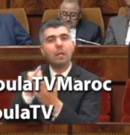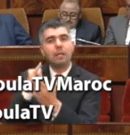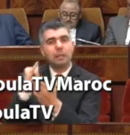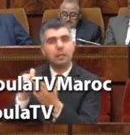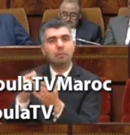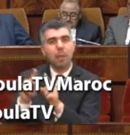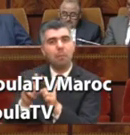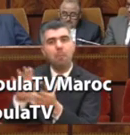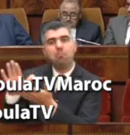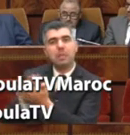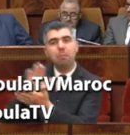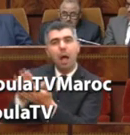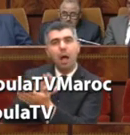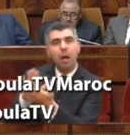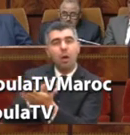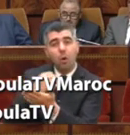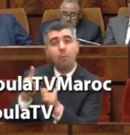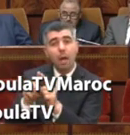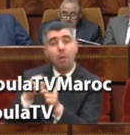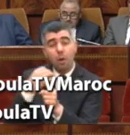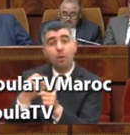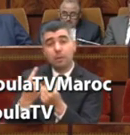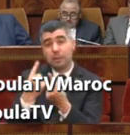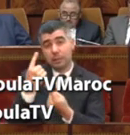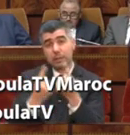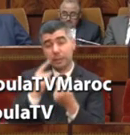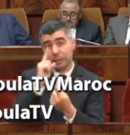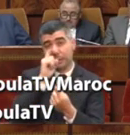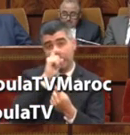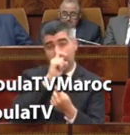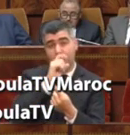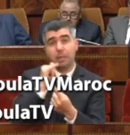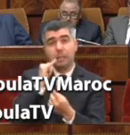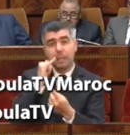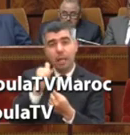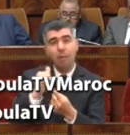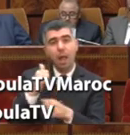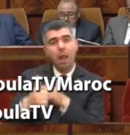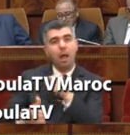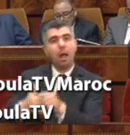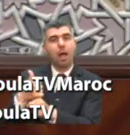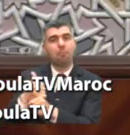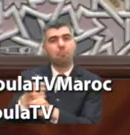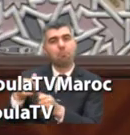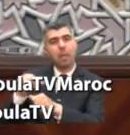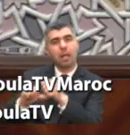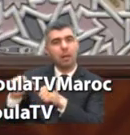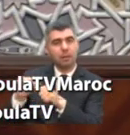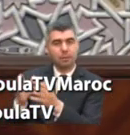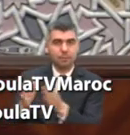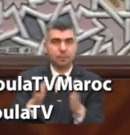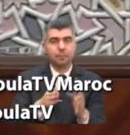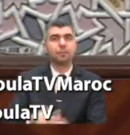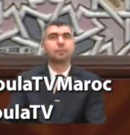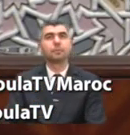الكتبيين للكثير منهم معرضين للإفلاس بسبب هذه الارتجالية المتكررة كل سنة. هل من تعقيب إضافي